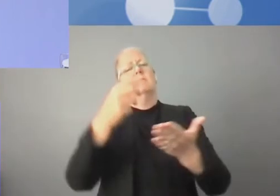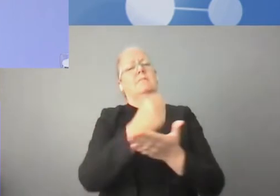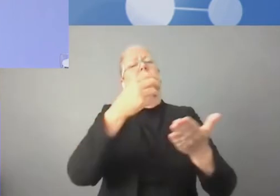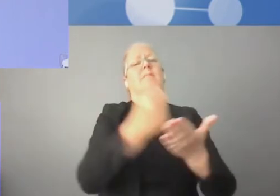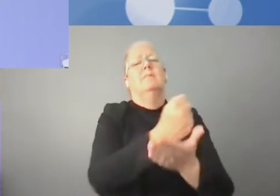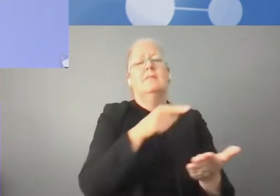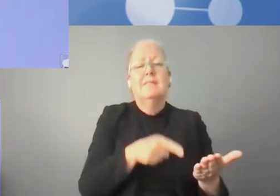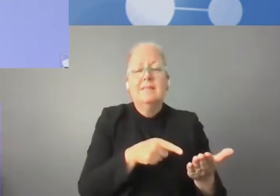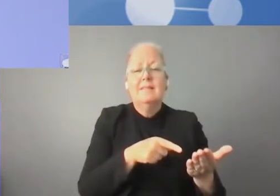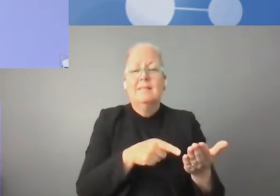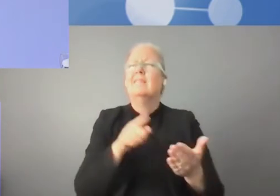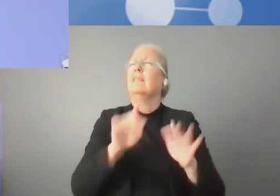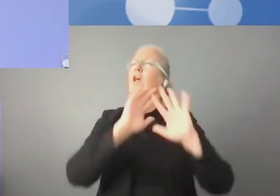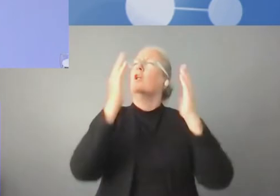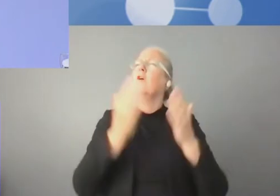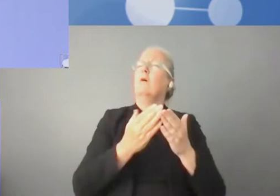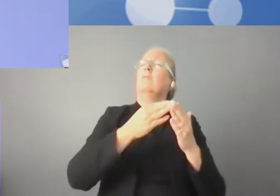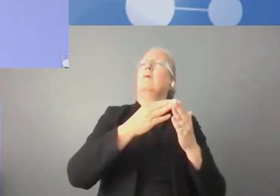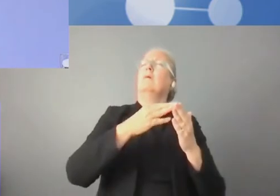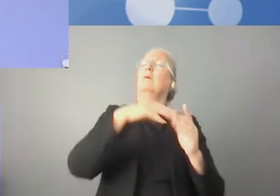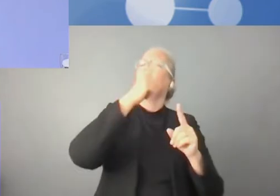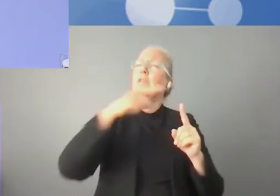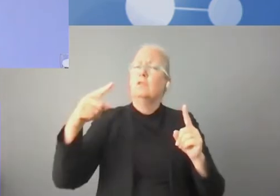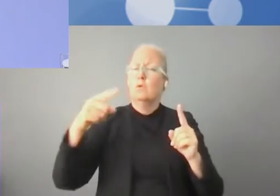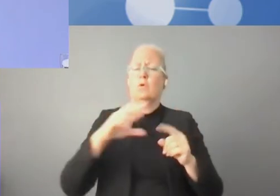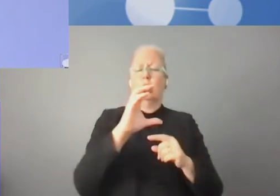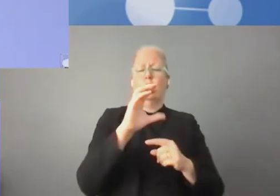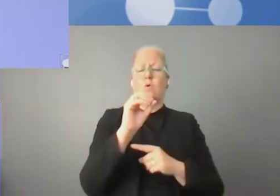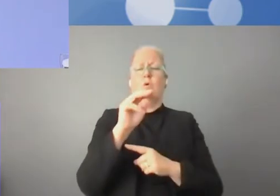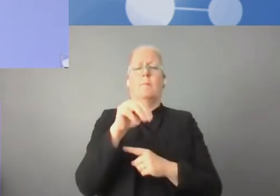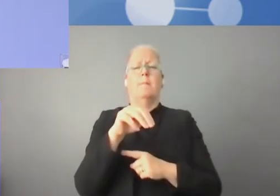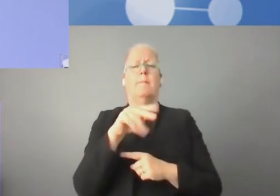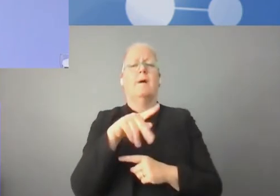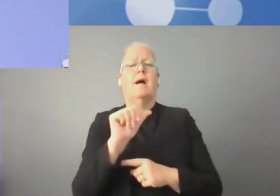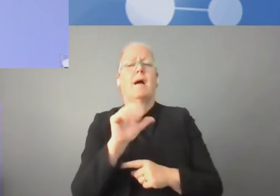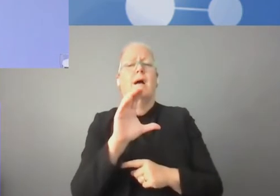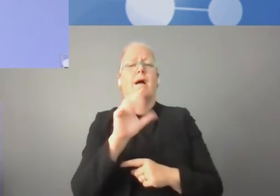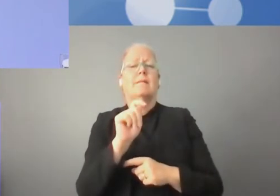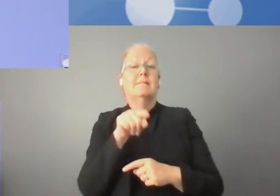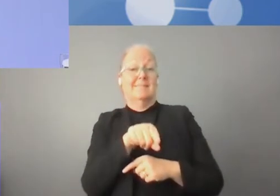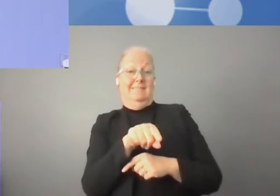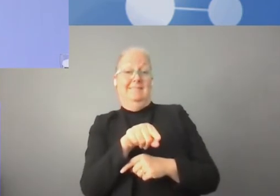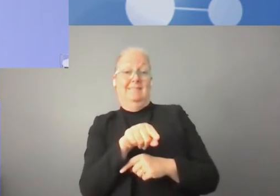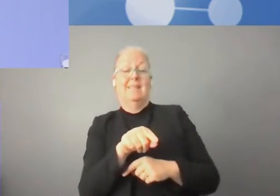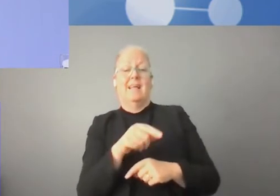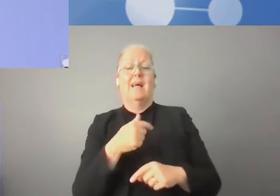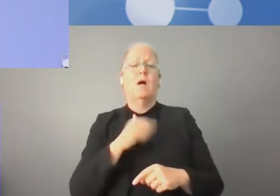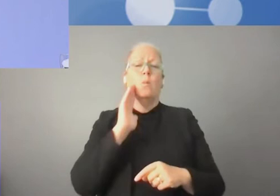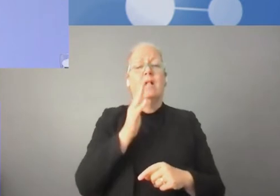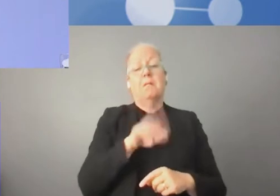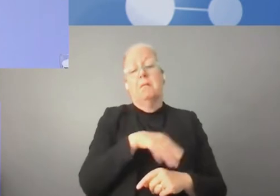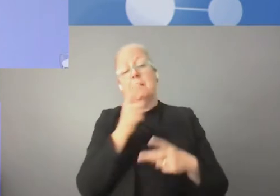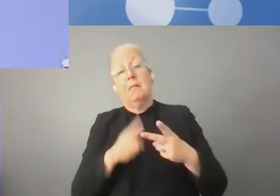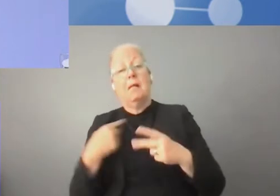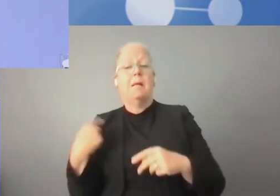非常有雄心的、非常的有信心的一个文件，尤其是国